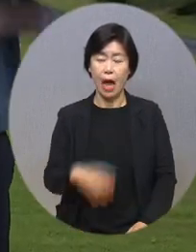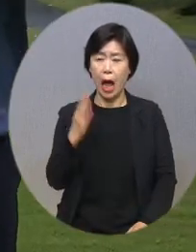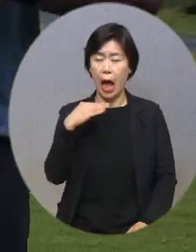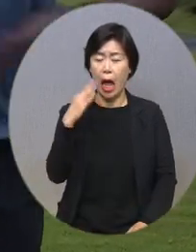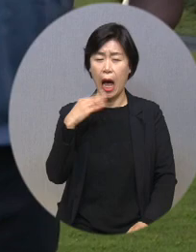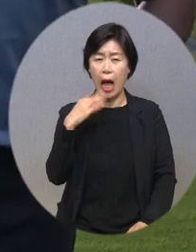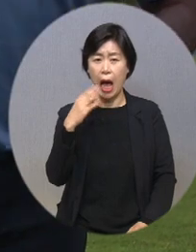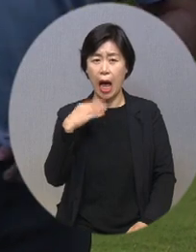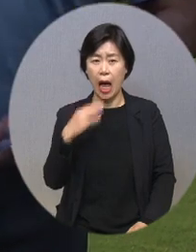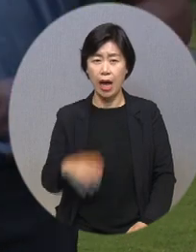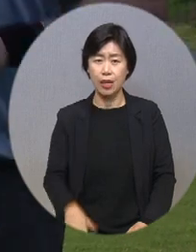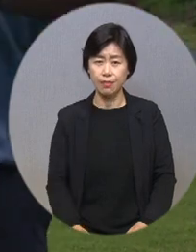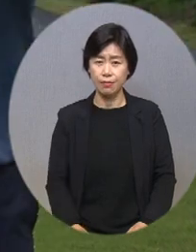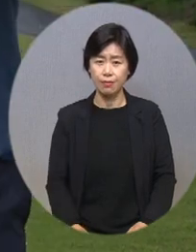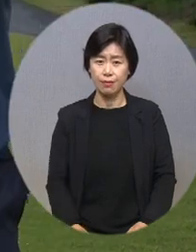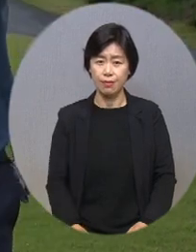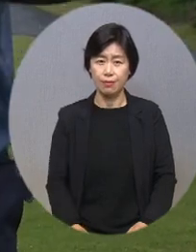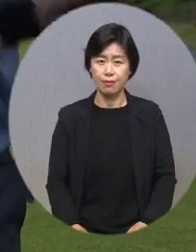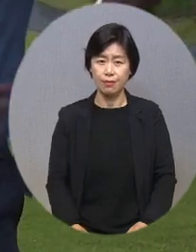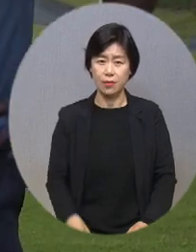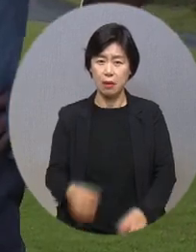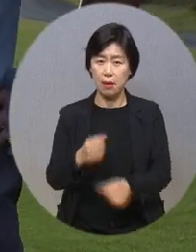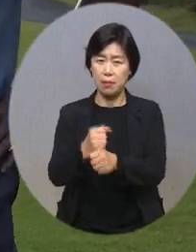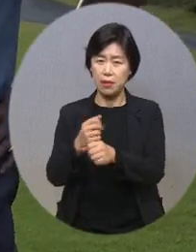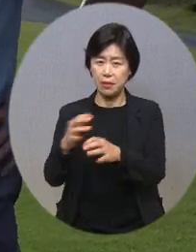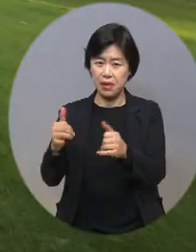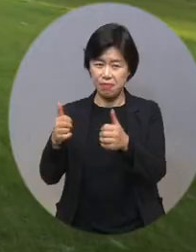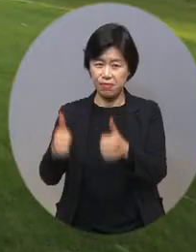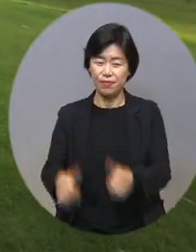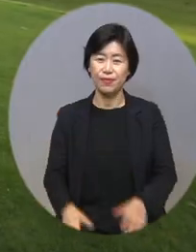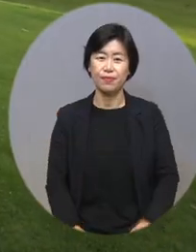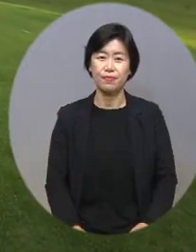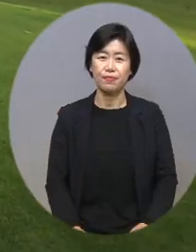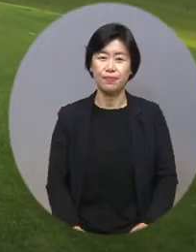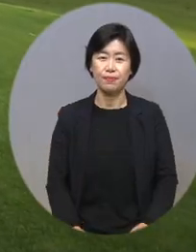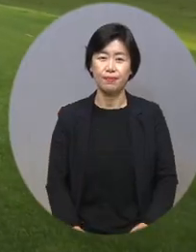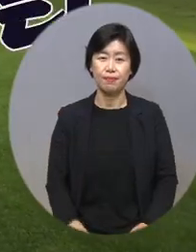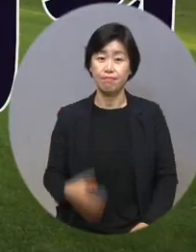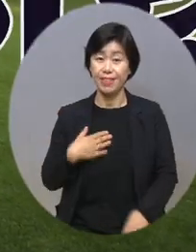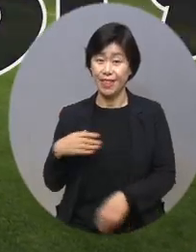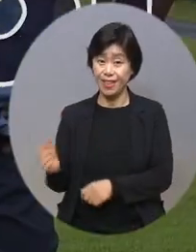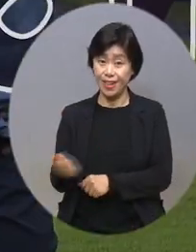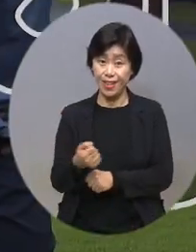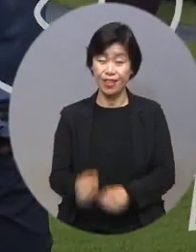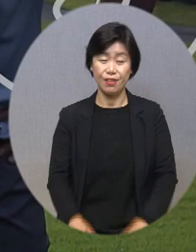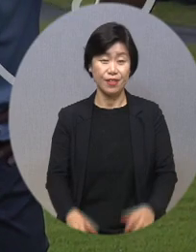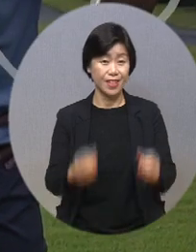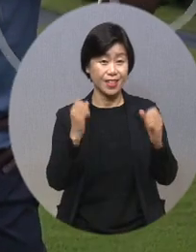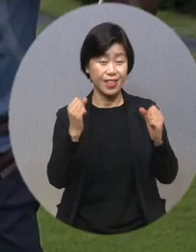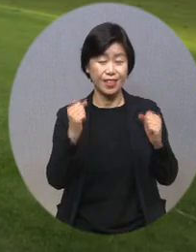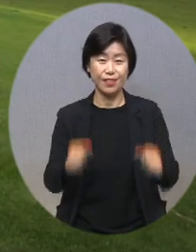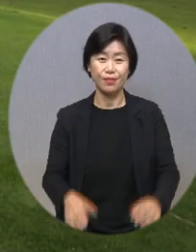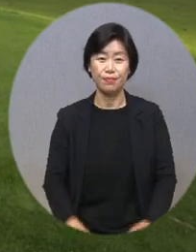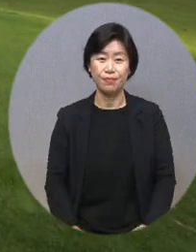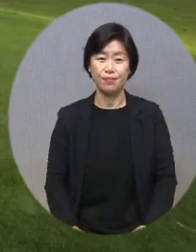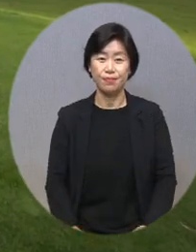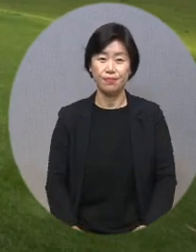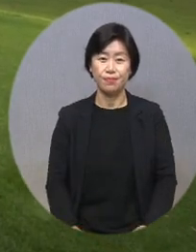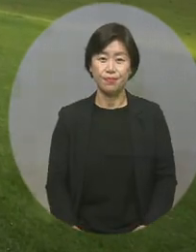쎄. 제작진이 대단하다. 조심하게. 오빠 친다. 화이팅! 열심히 치라고 또.